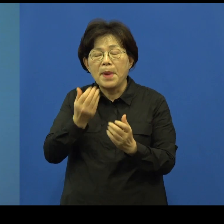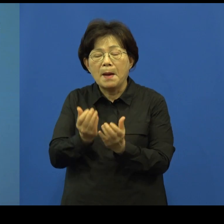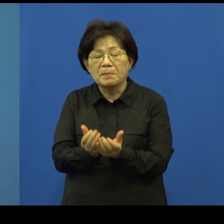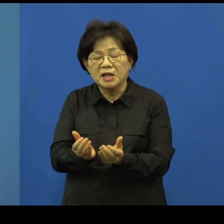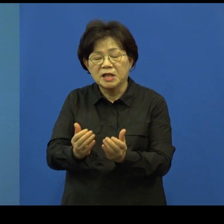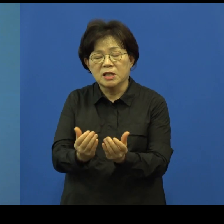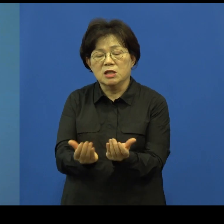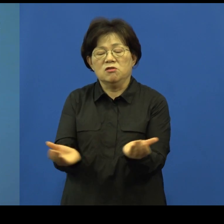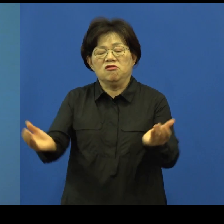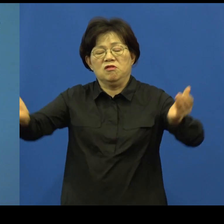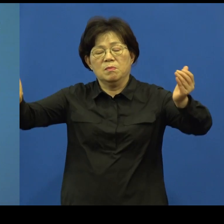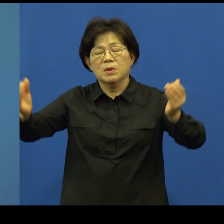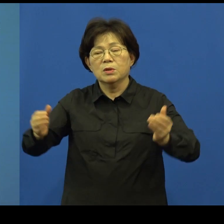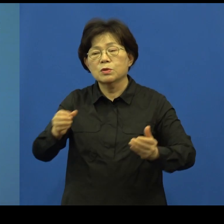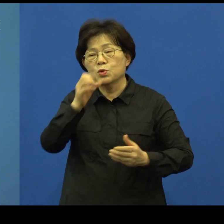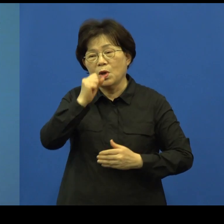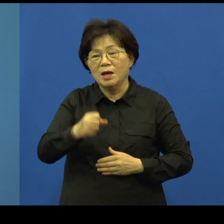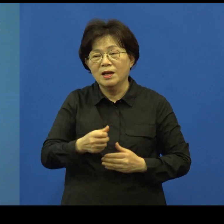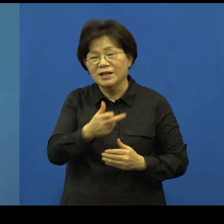좋습니다.